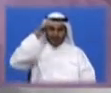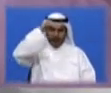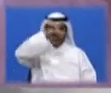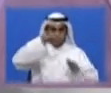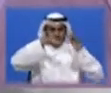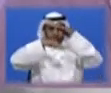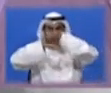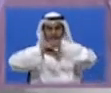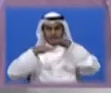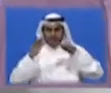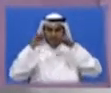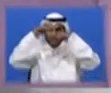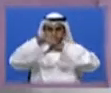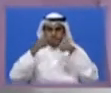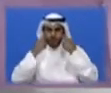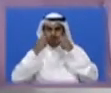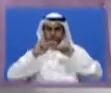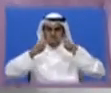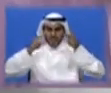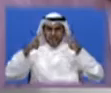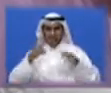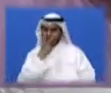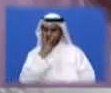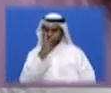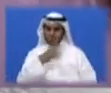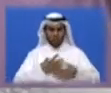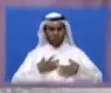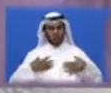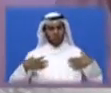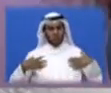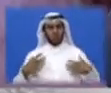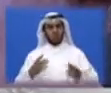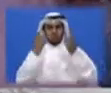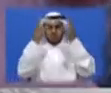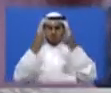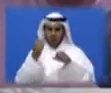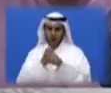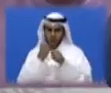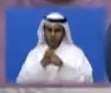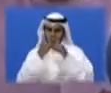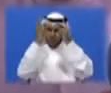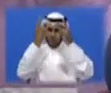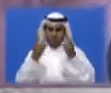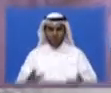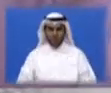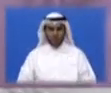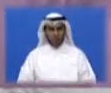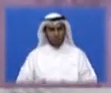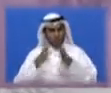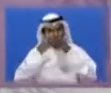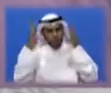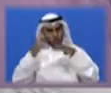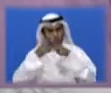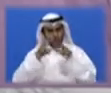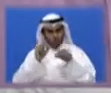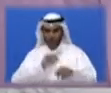شفتوا يعني احنا مستمرين في الجولات التفقدية لمتابعة العمل في هالمشروعين الجبارين. يعني كما تعلمون مشروع